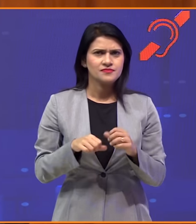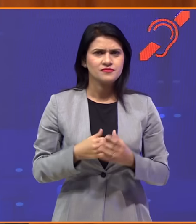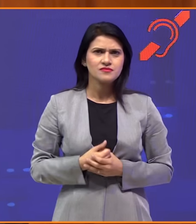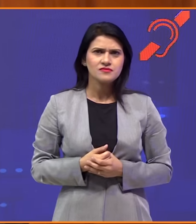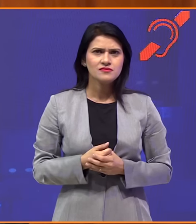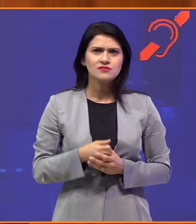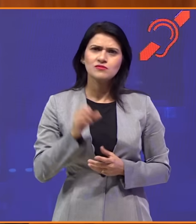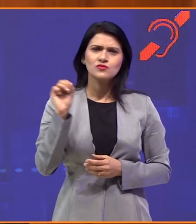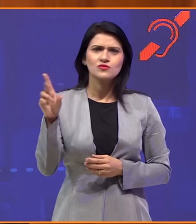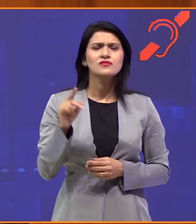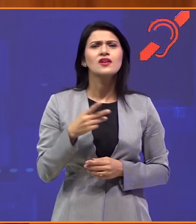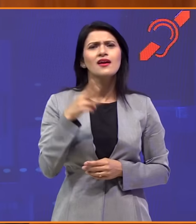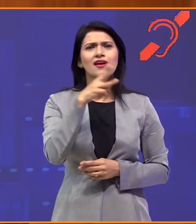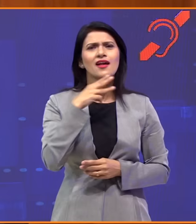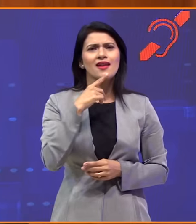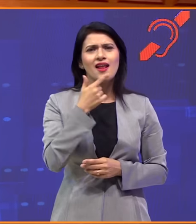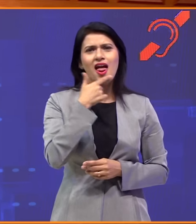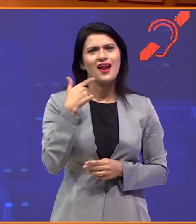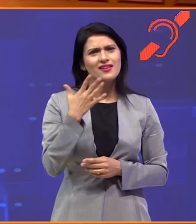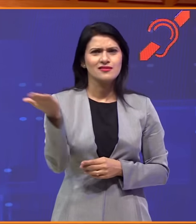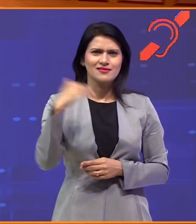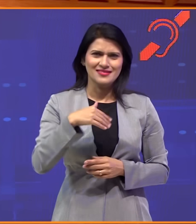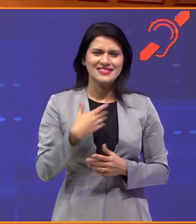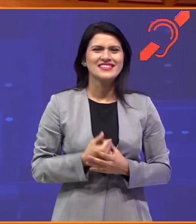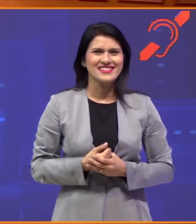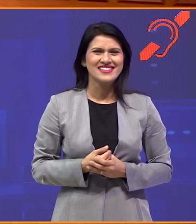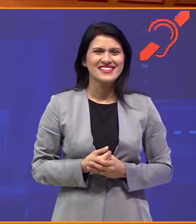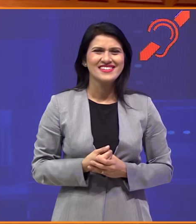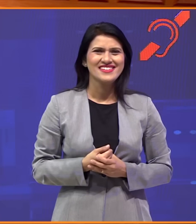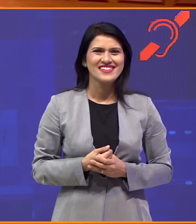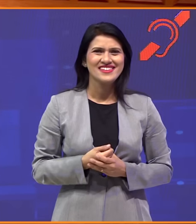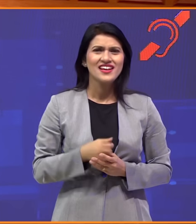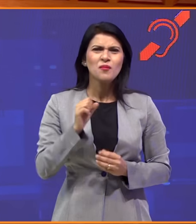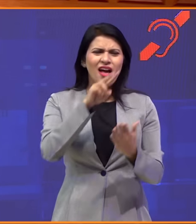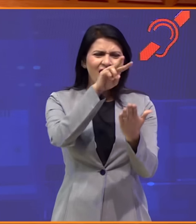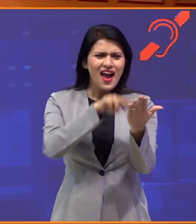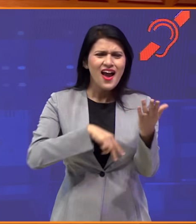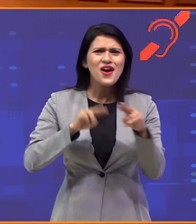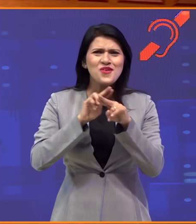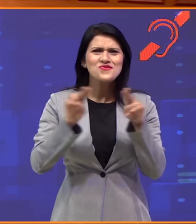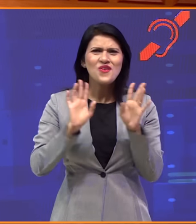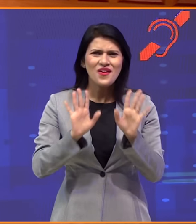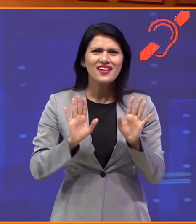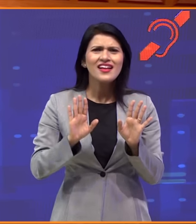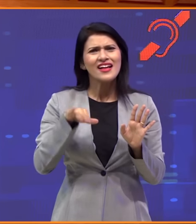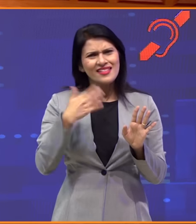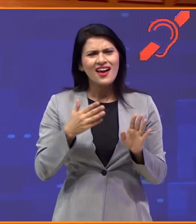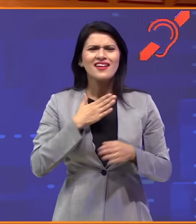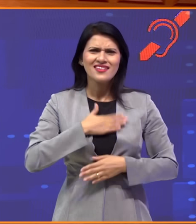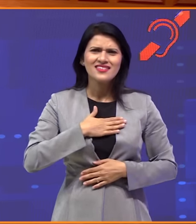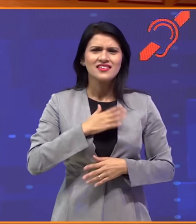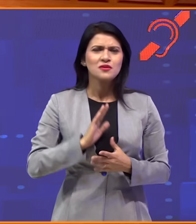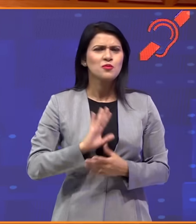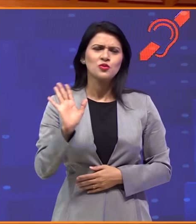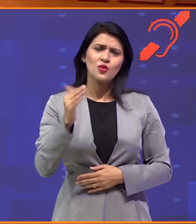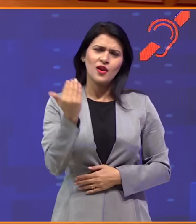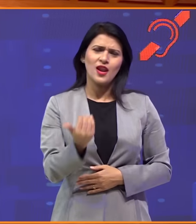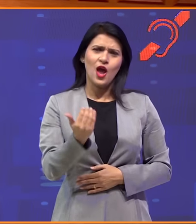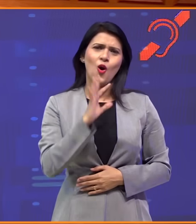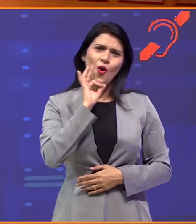वाइन मंगा ले तो उसने कहा आप आप पूरा पढ़ तो लो पहले पूरा पढ़ लेने दो फिर उसके बाद करते हैं मैंने कहा नहीं नहीं अभी